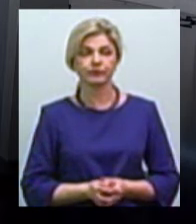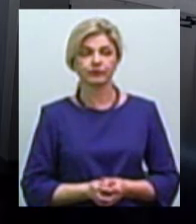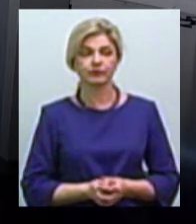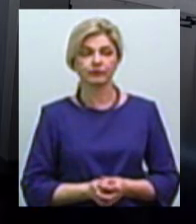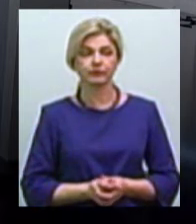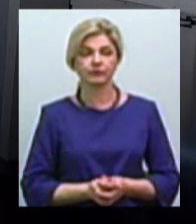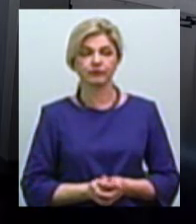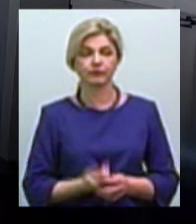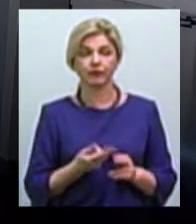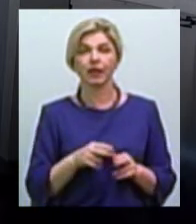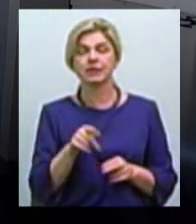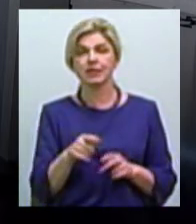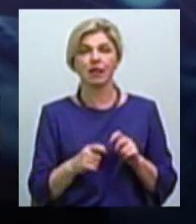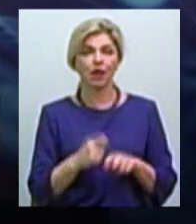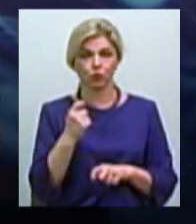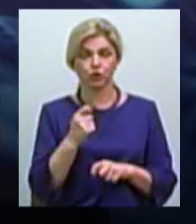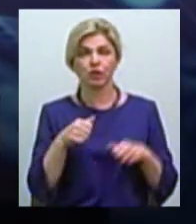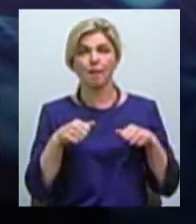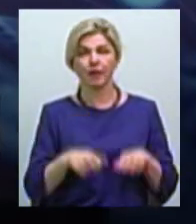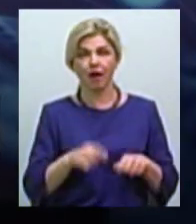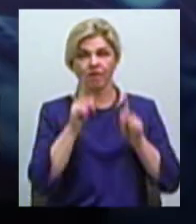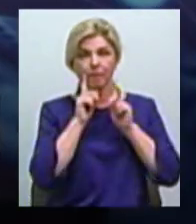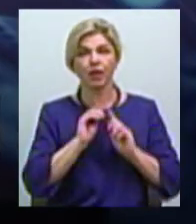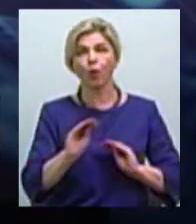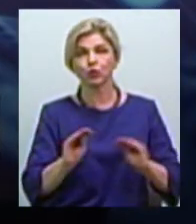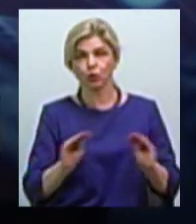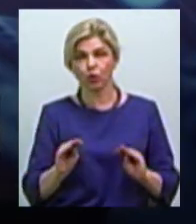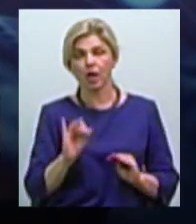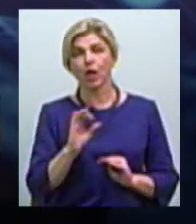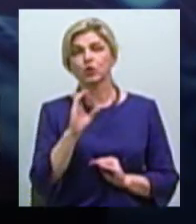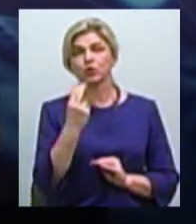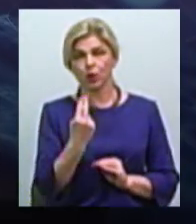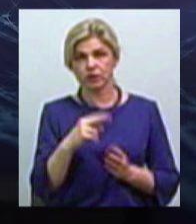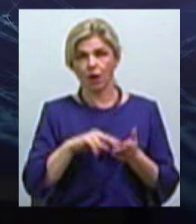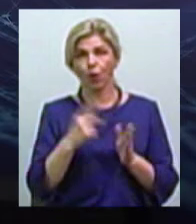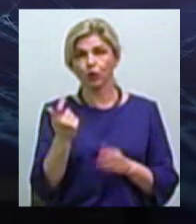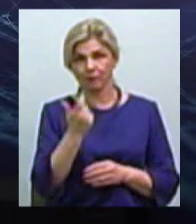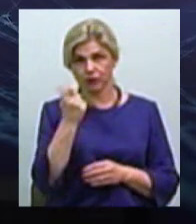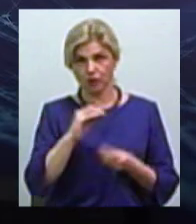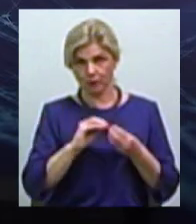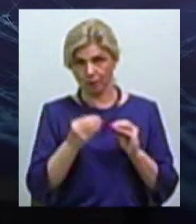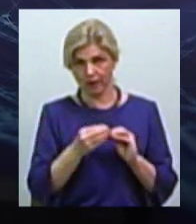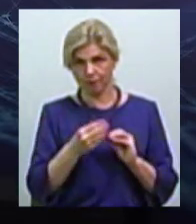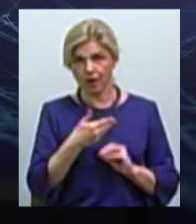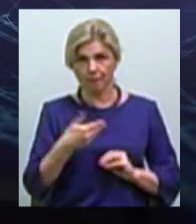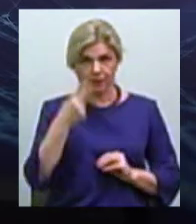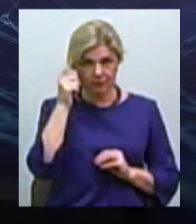не тільки це порушення прав благоустрою, але це і соціально-економічна проблема. Знаємо, які пенсії